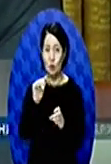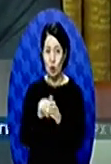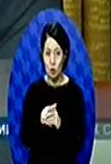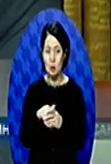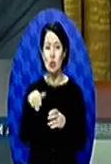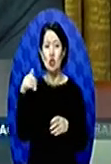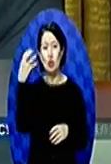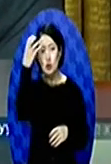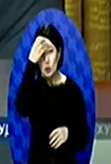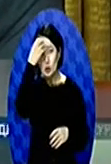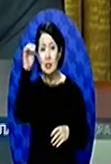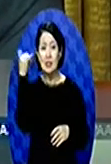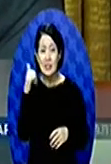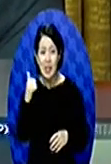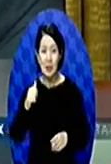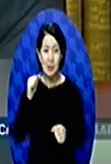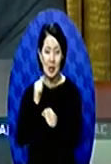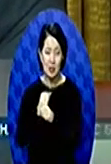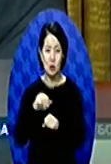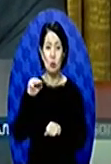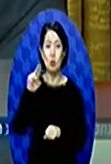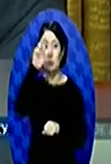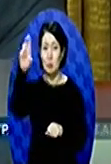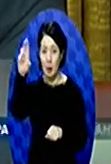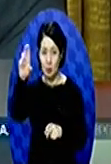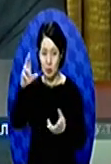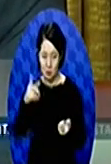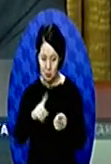үүргийг төрийн бус байгууллага, хувь хүмүүс